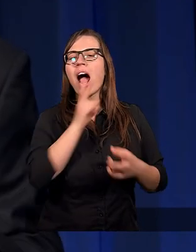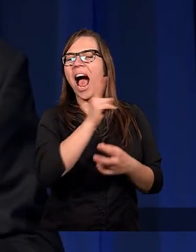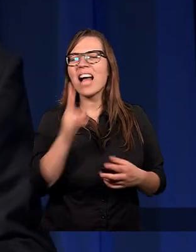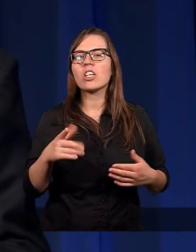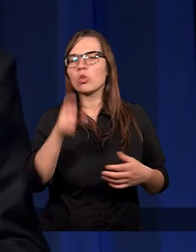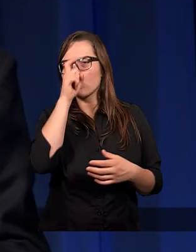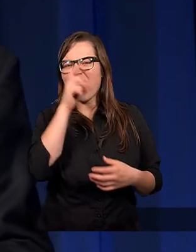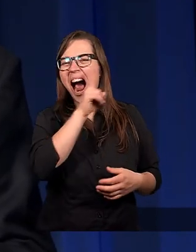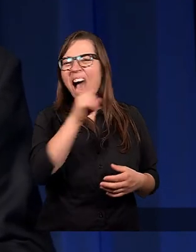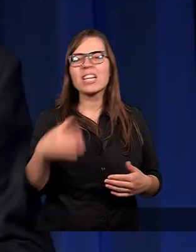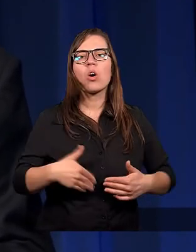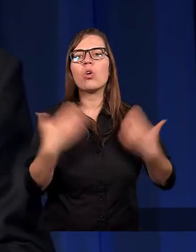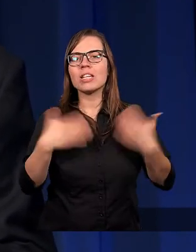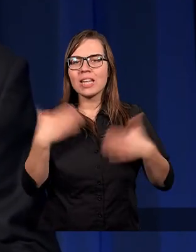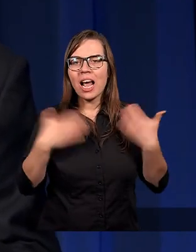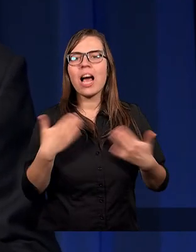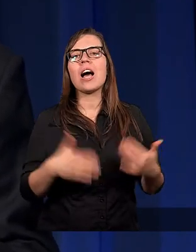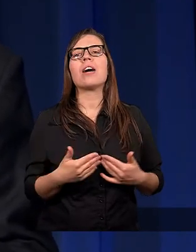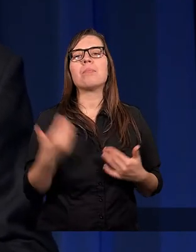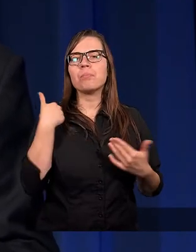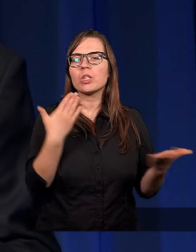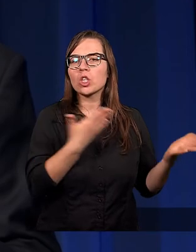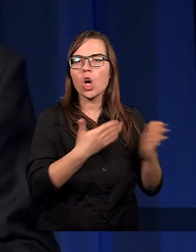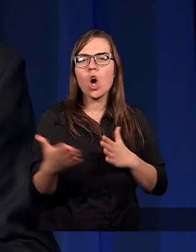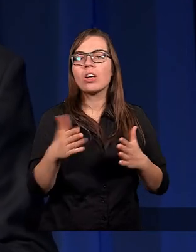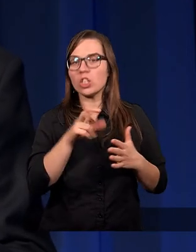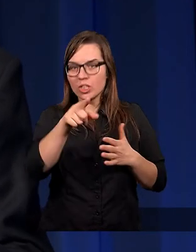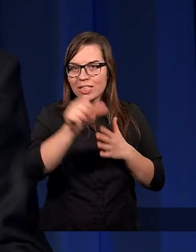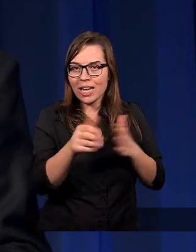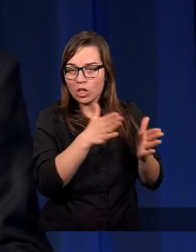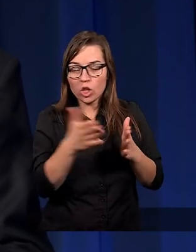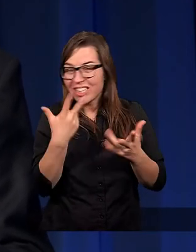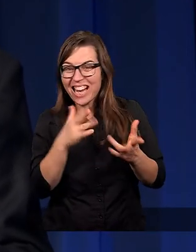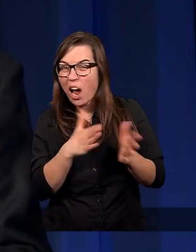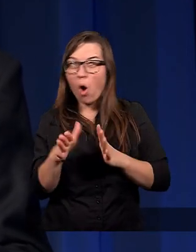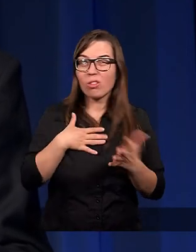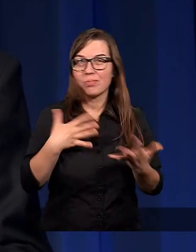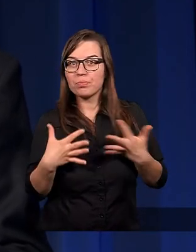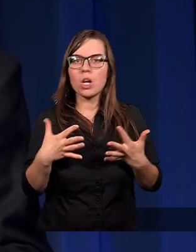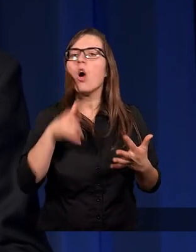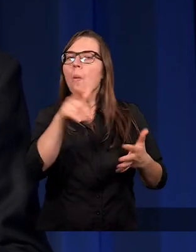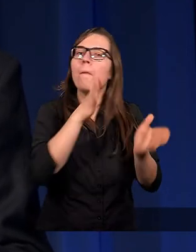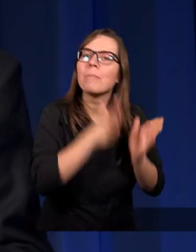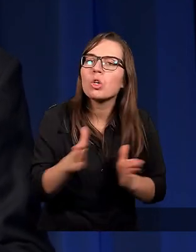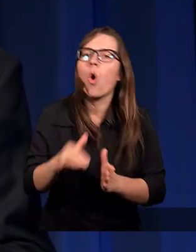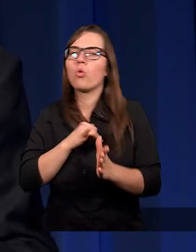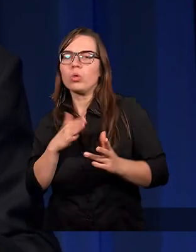każdego człowieka, każdego dnia mówi, bądź gotowy. Nie jesteś gotowy, przygotuj się. Przygotuj się.